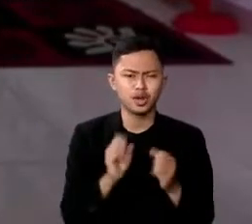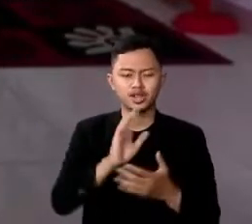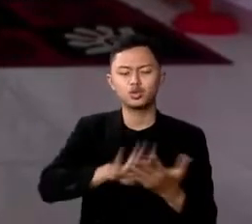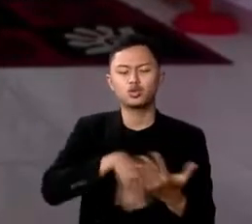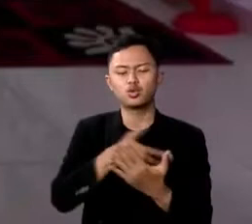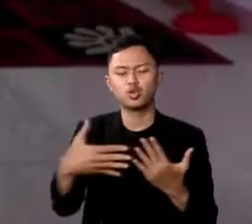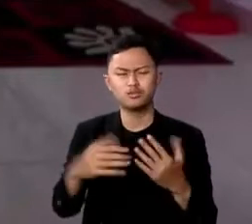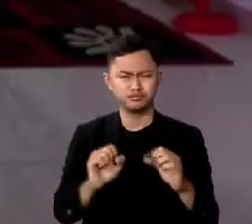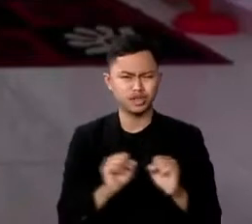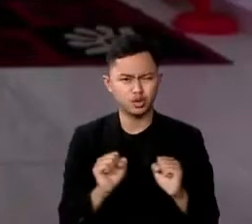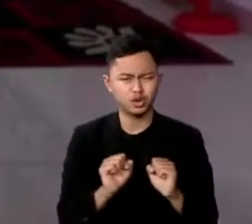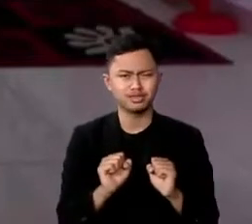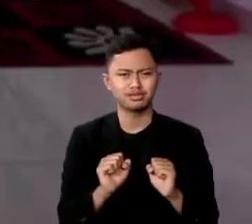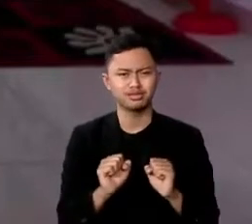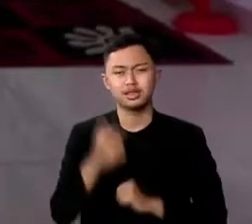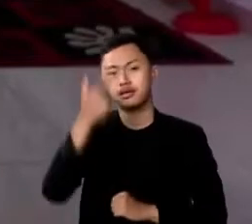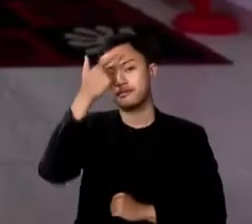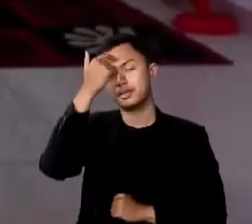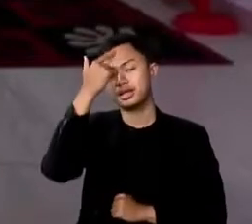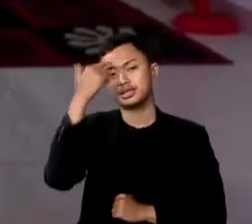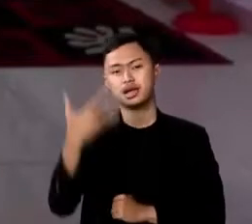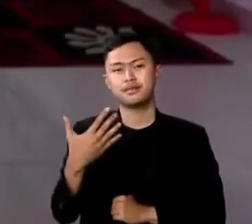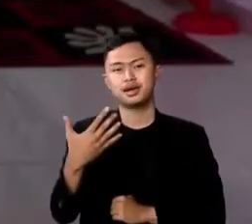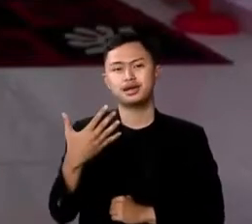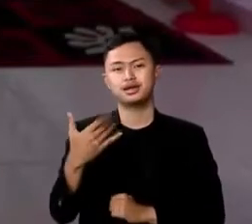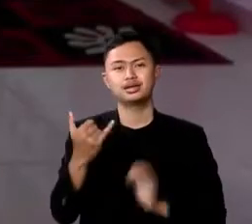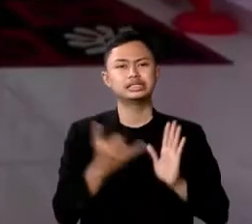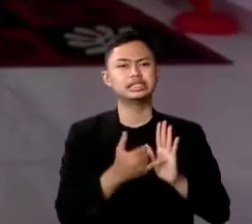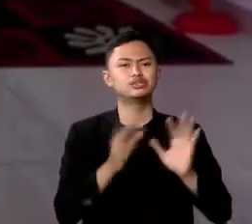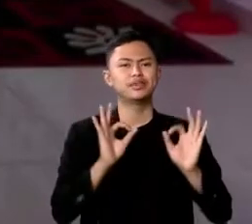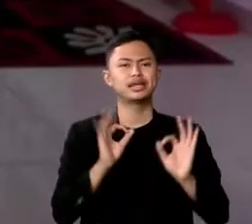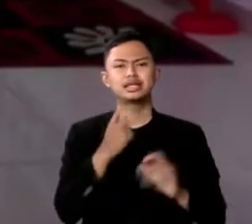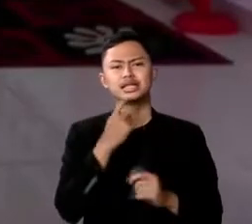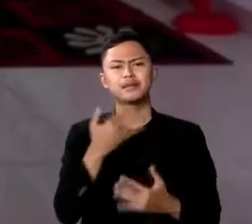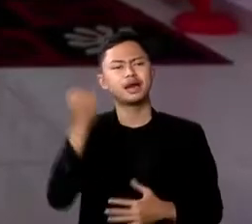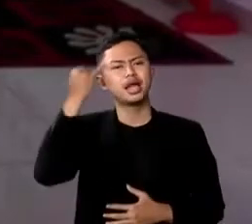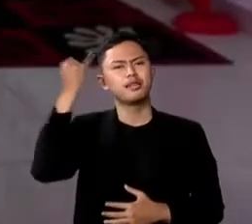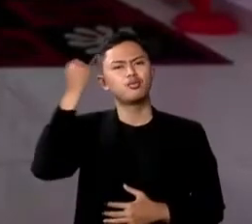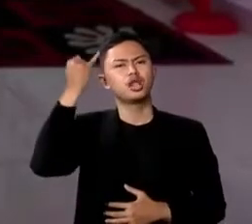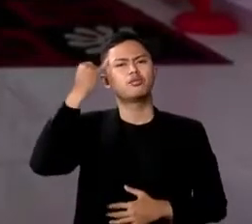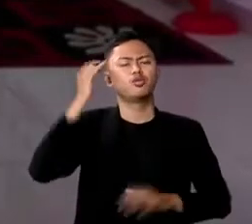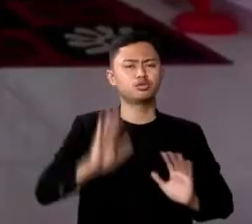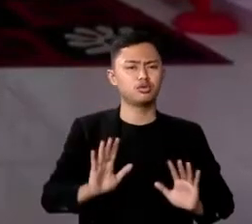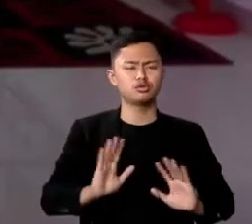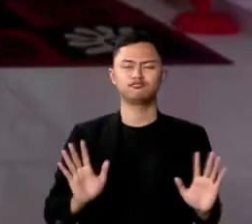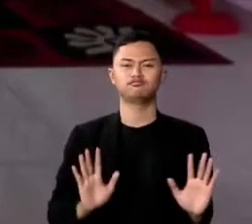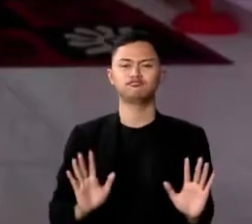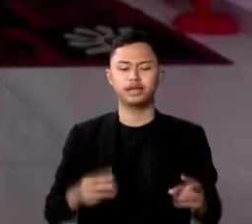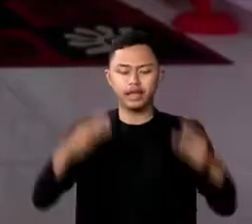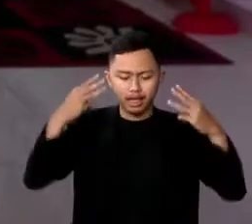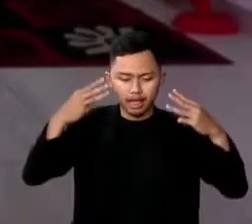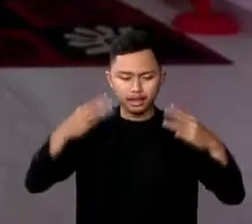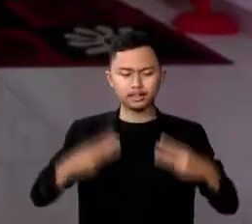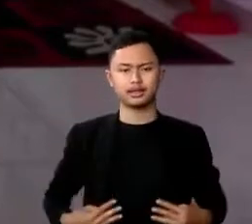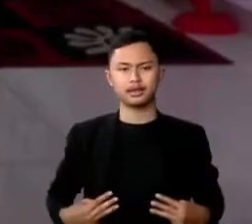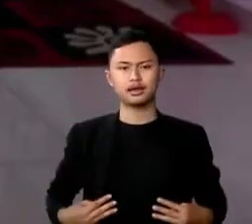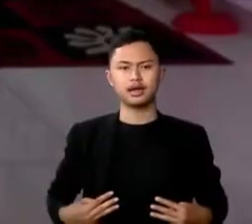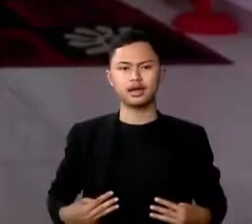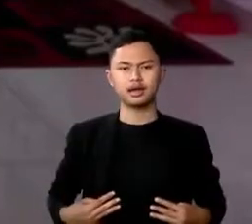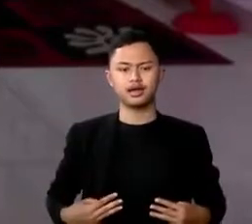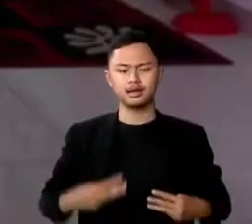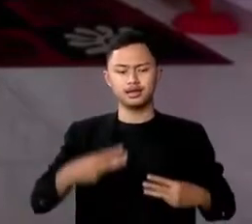kurikulum darurat jadi pembelajaran itu kan isi pendidikan bukan hanya ilmu pengetahuan saja tapi juga ada etika